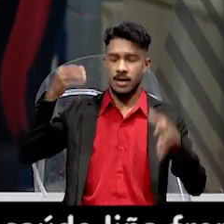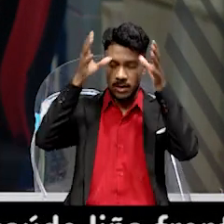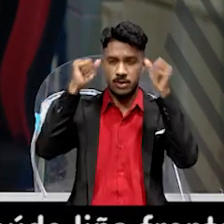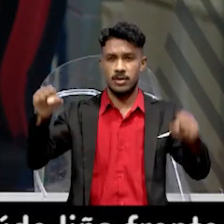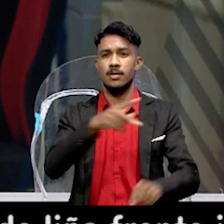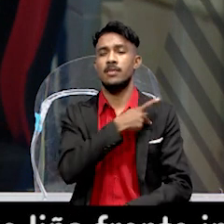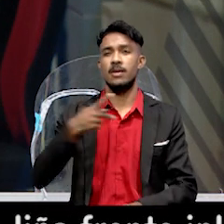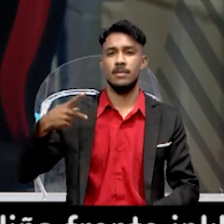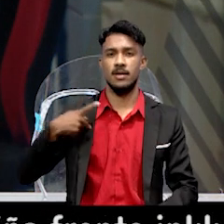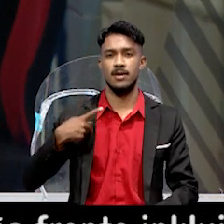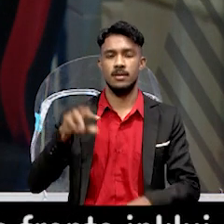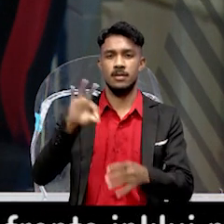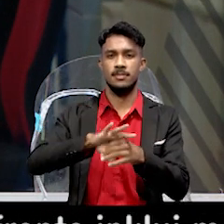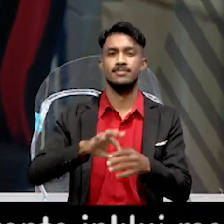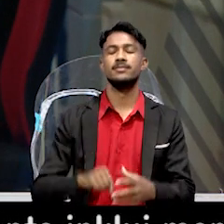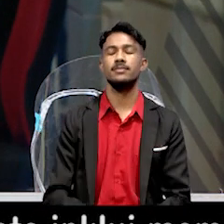parlamentar.